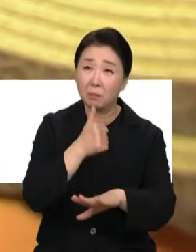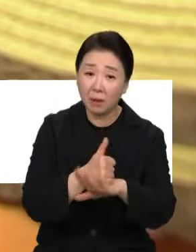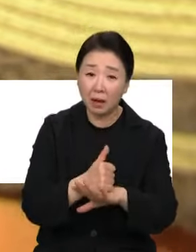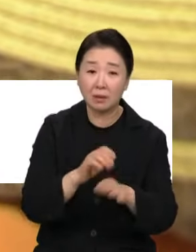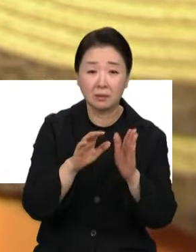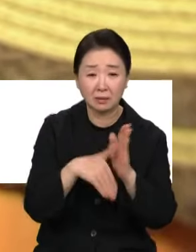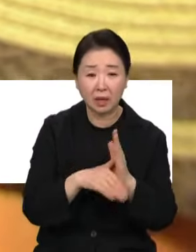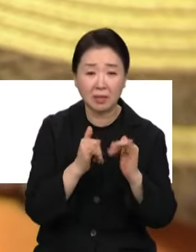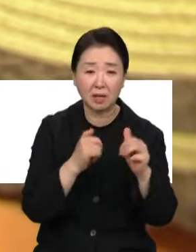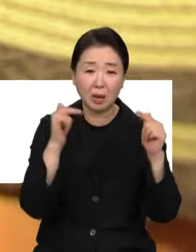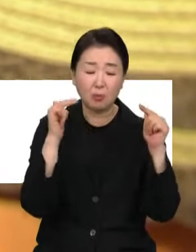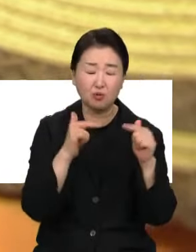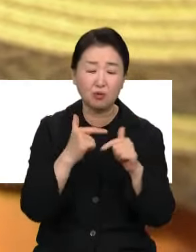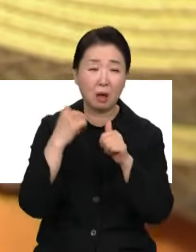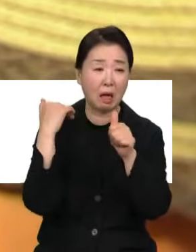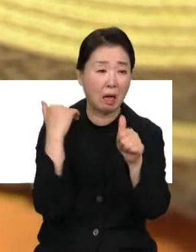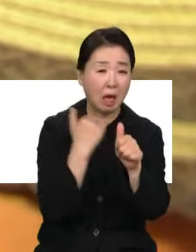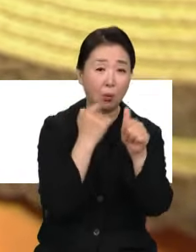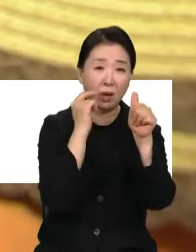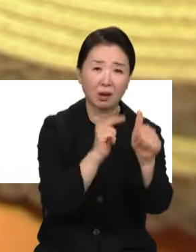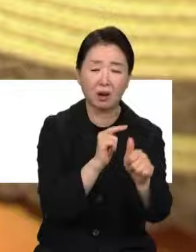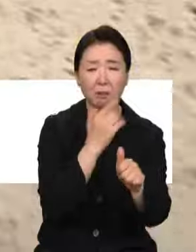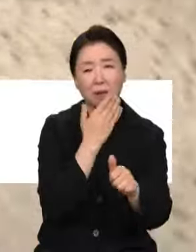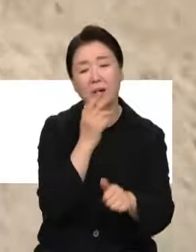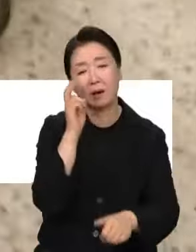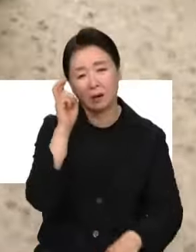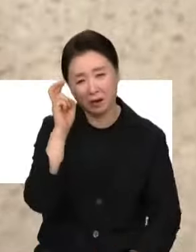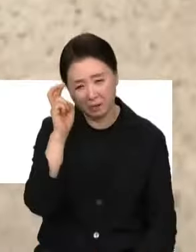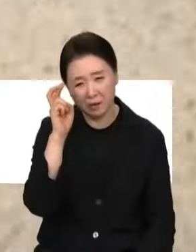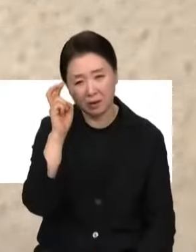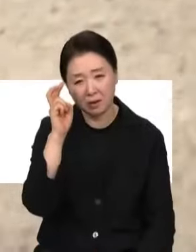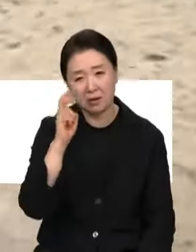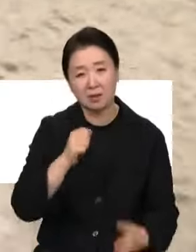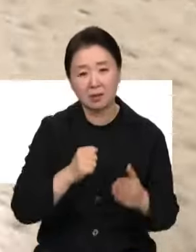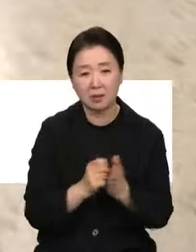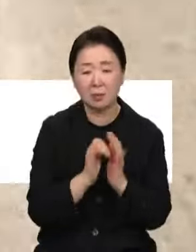줄여라 이렇게 내려올 수도 있다고